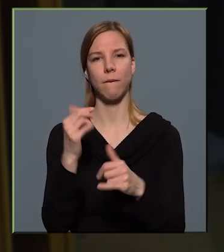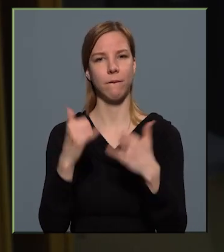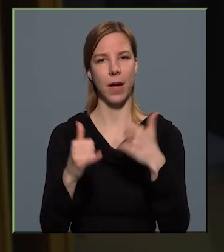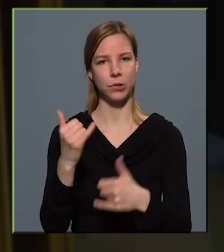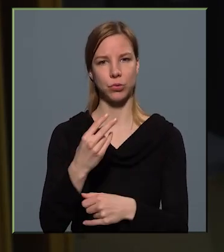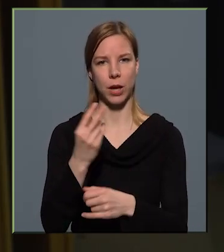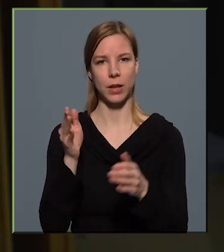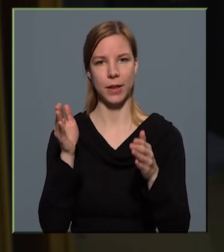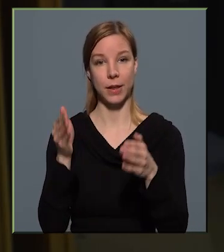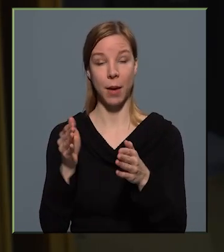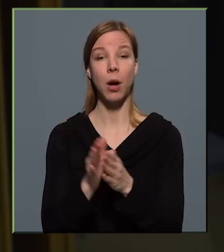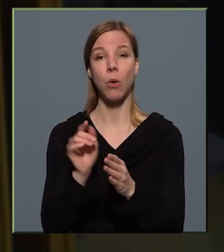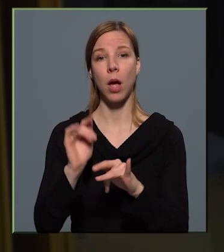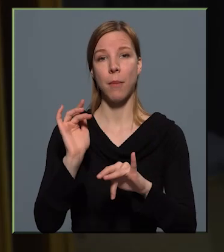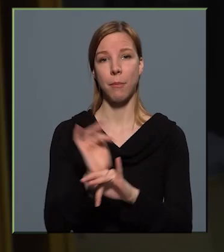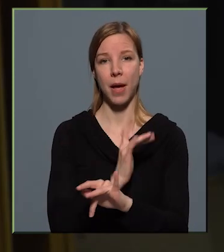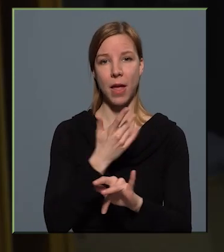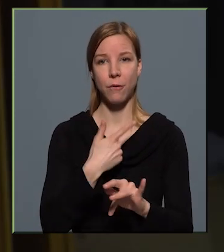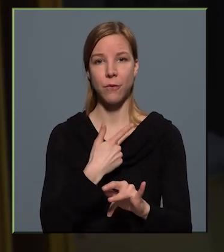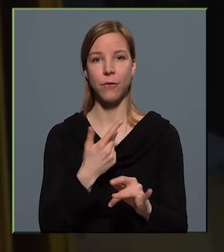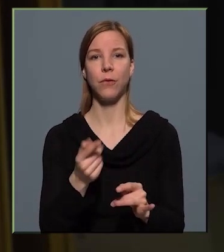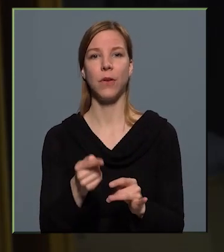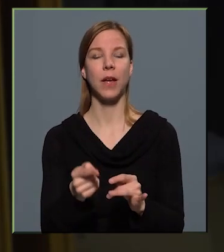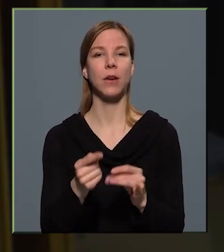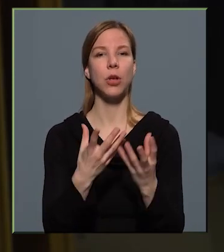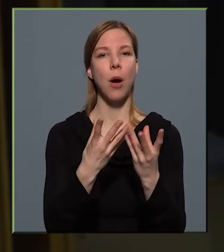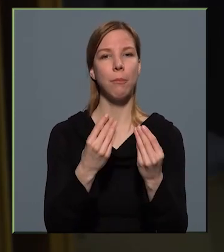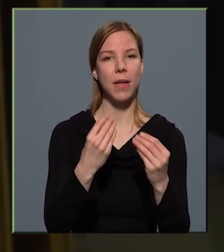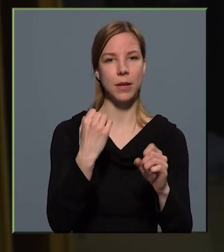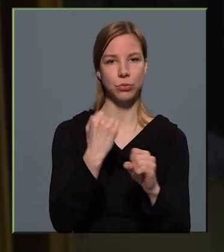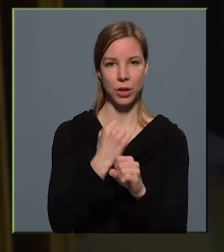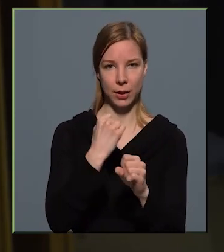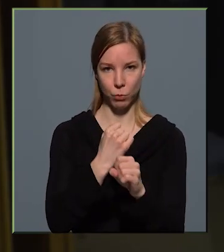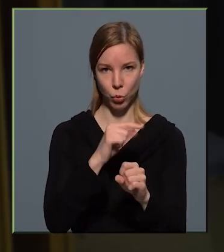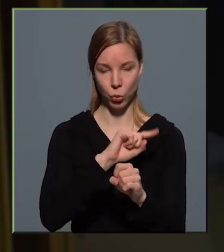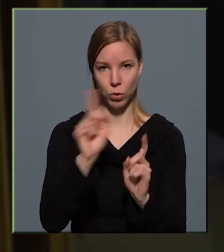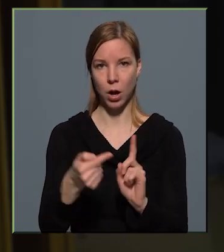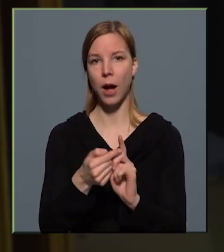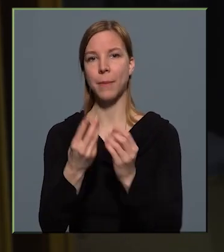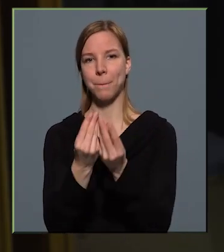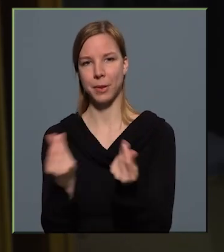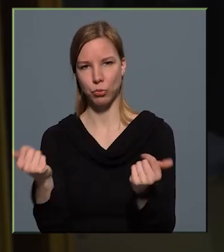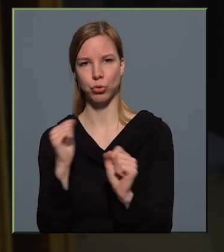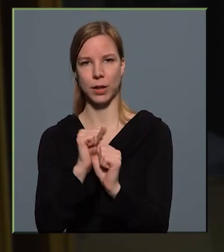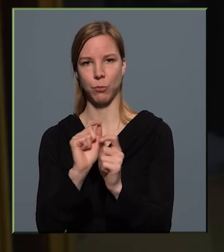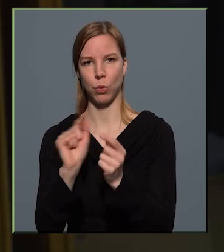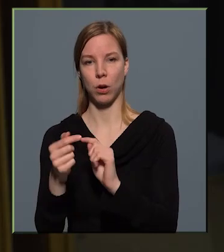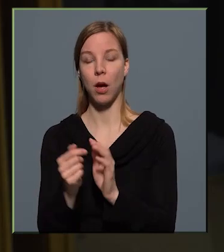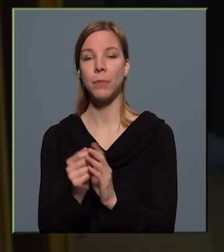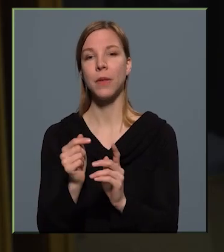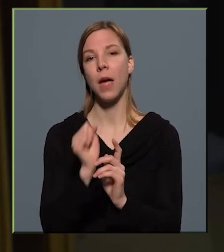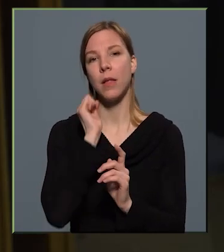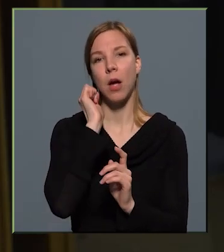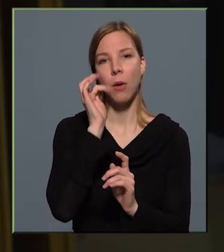ahol belefér, hogy a mennyiségi munka minőséget produkáljon. És mivel én a hétköznapokban